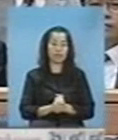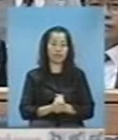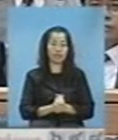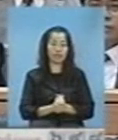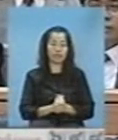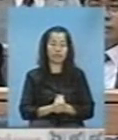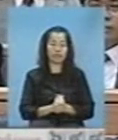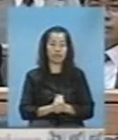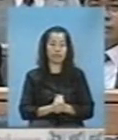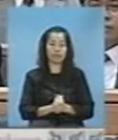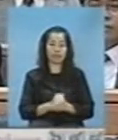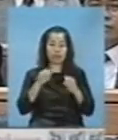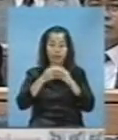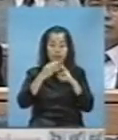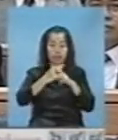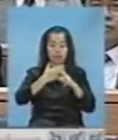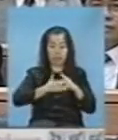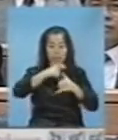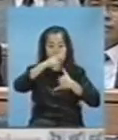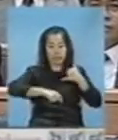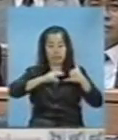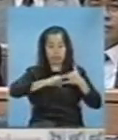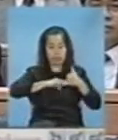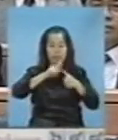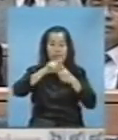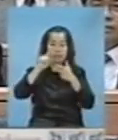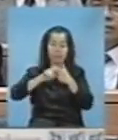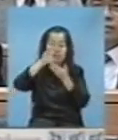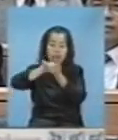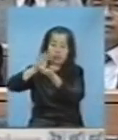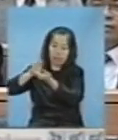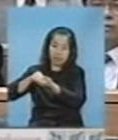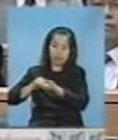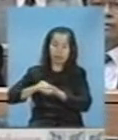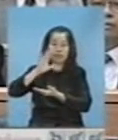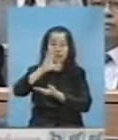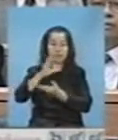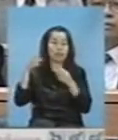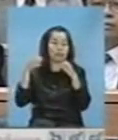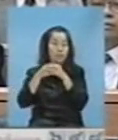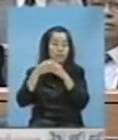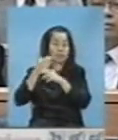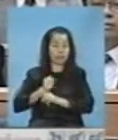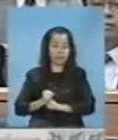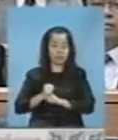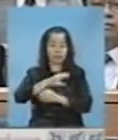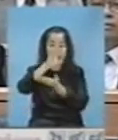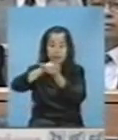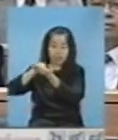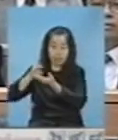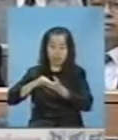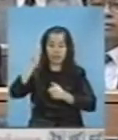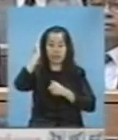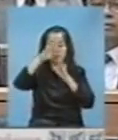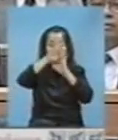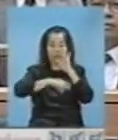นของกระผมและรวบรวมความเห็นของเพื่อนสมาชิกพรรคประชาธิปัตย์ที่ได้อภิปราย